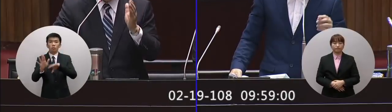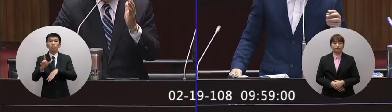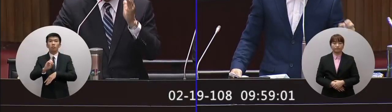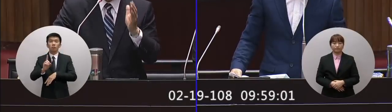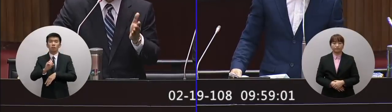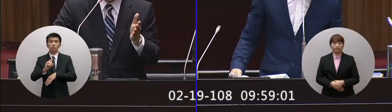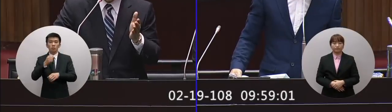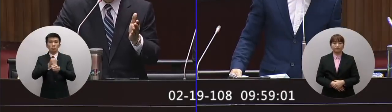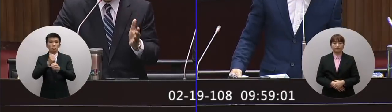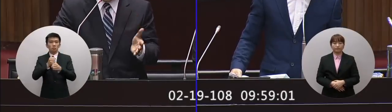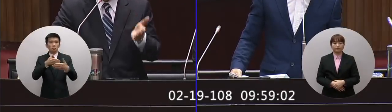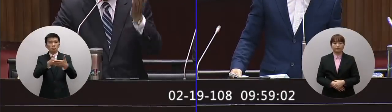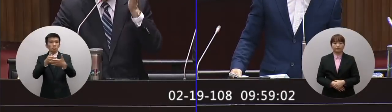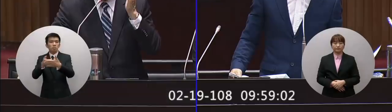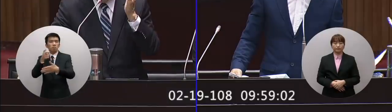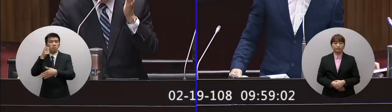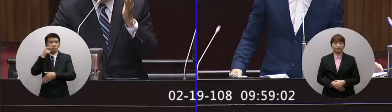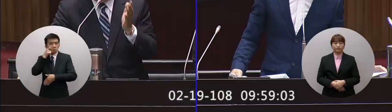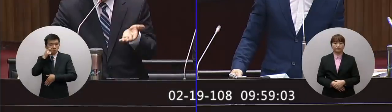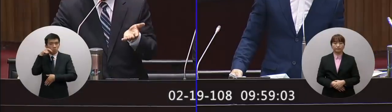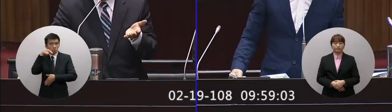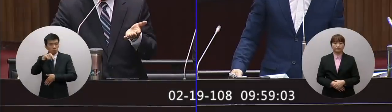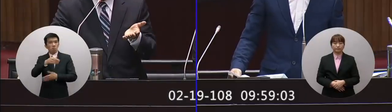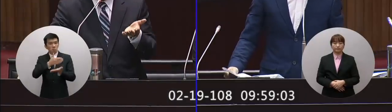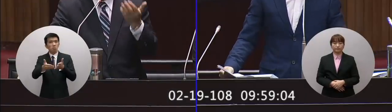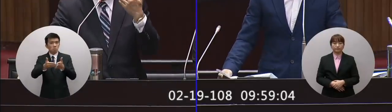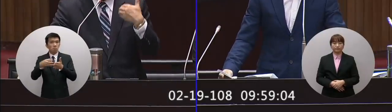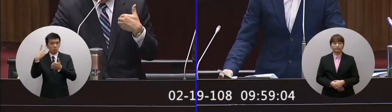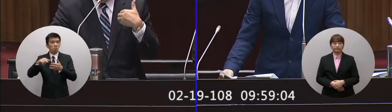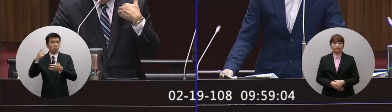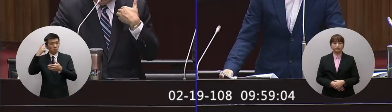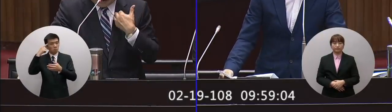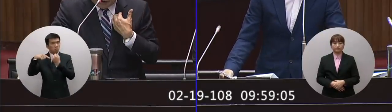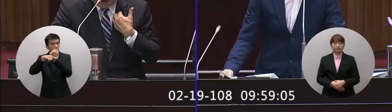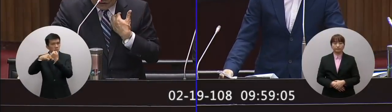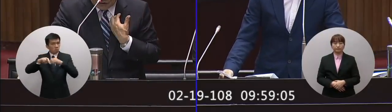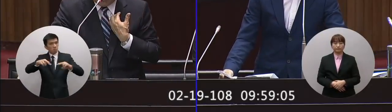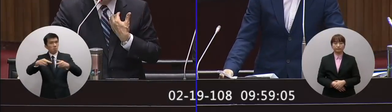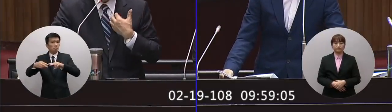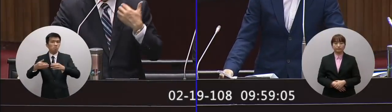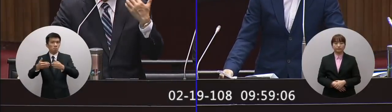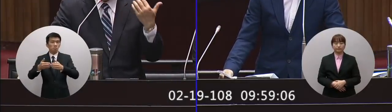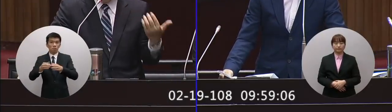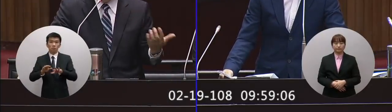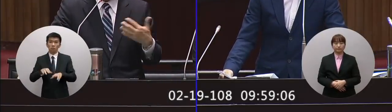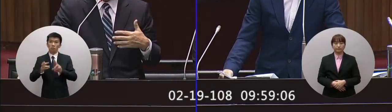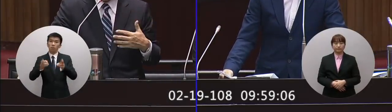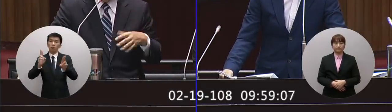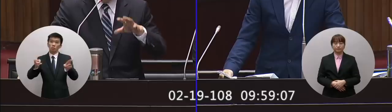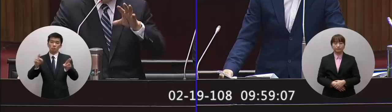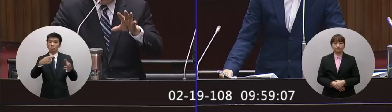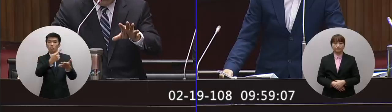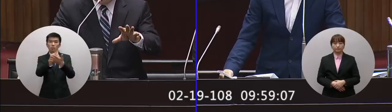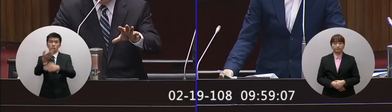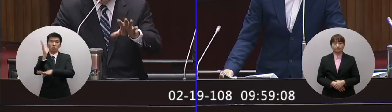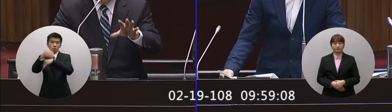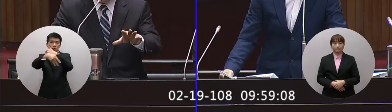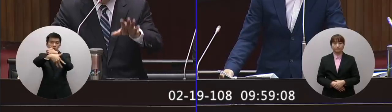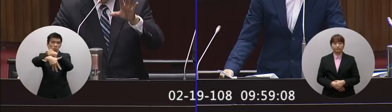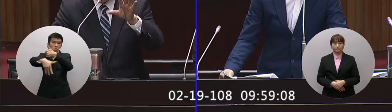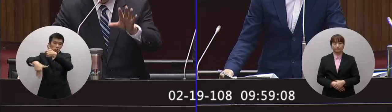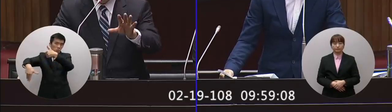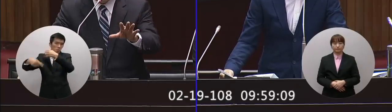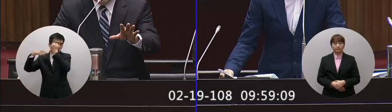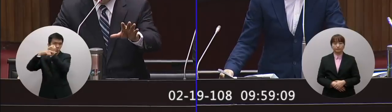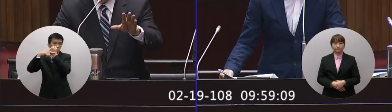到挚爱难行的地方，或者应该怎么样调整，我都已经请相关部会好好的研